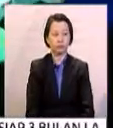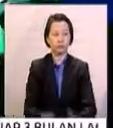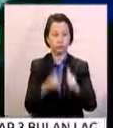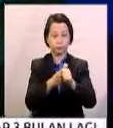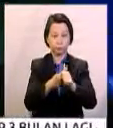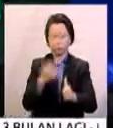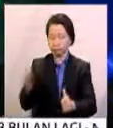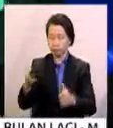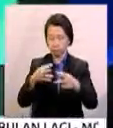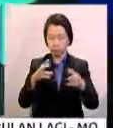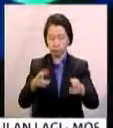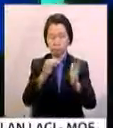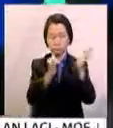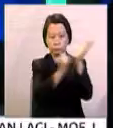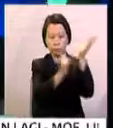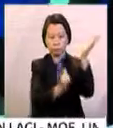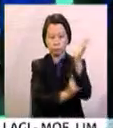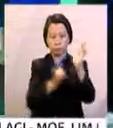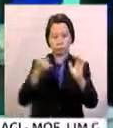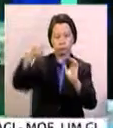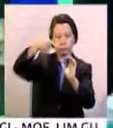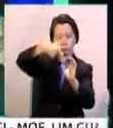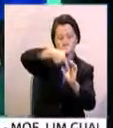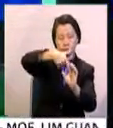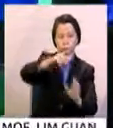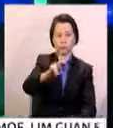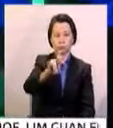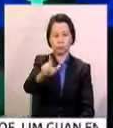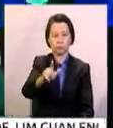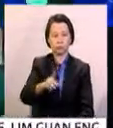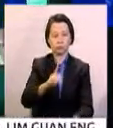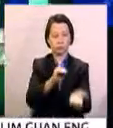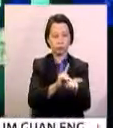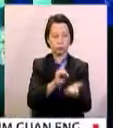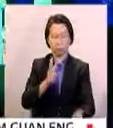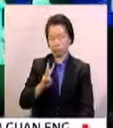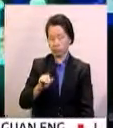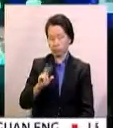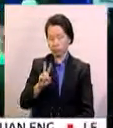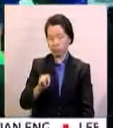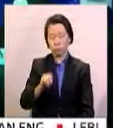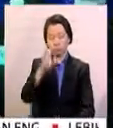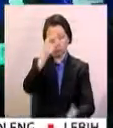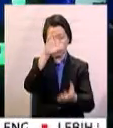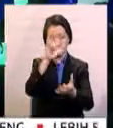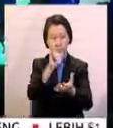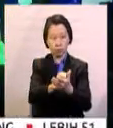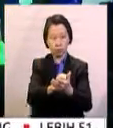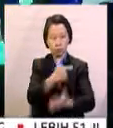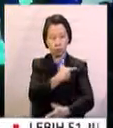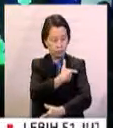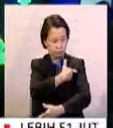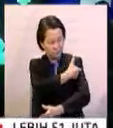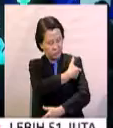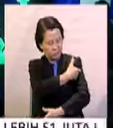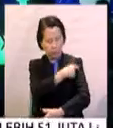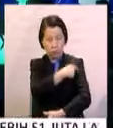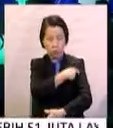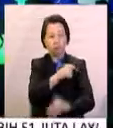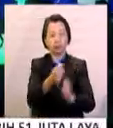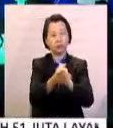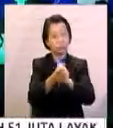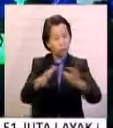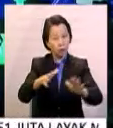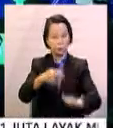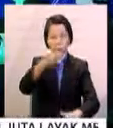Terdahulu beliau melancarkan Yayasan Petronas di Ibu Negara. Datuk Seri Dr. Wan Azizah meyakinkan vaksin imunisasi adalah selamat